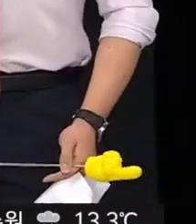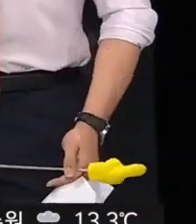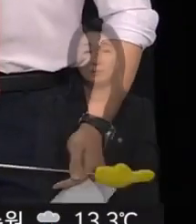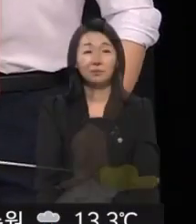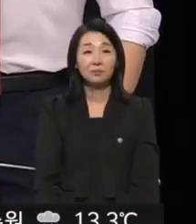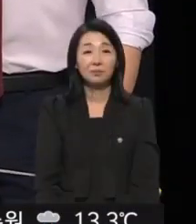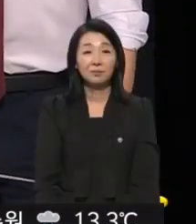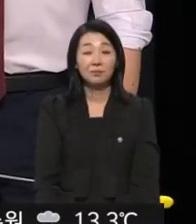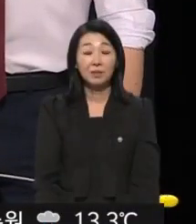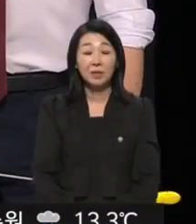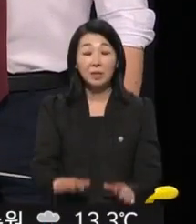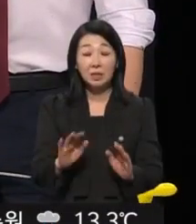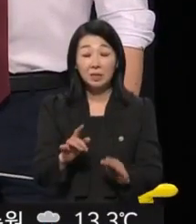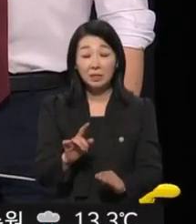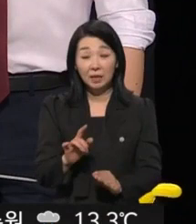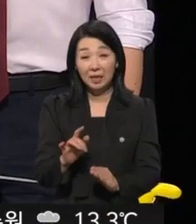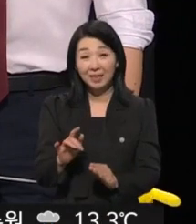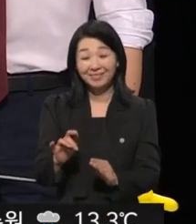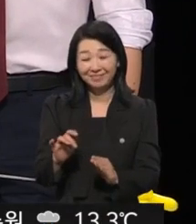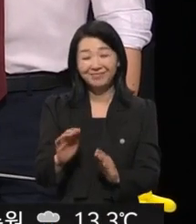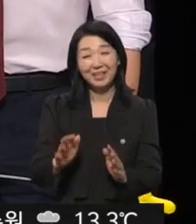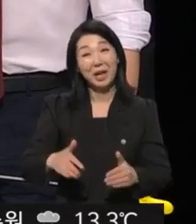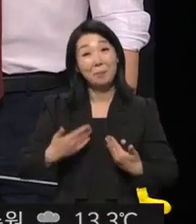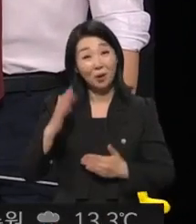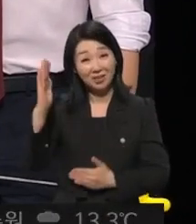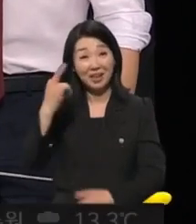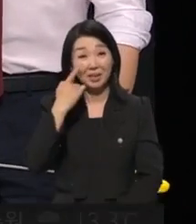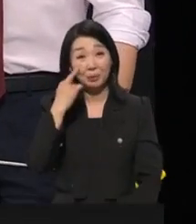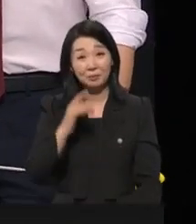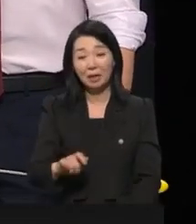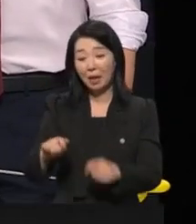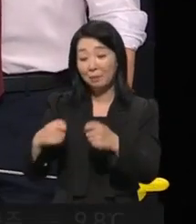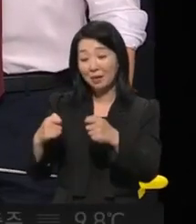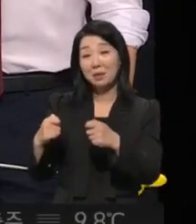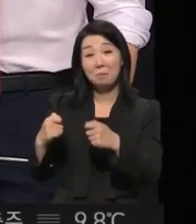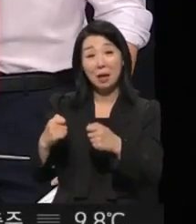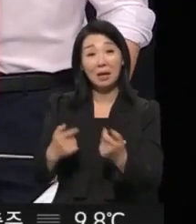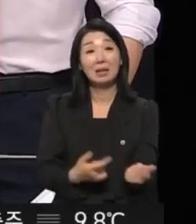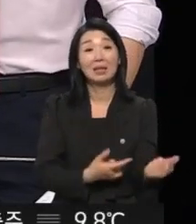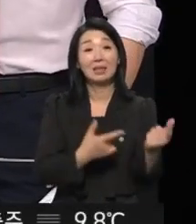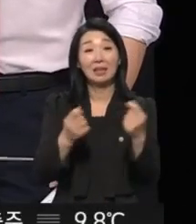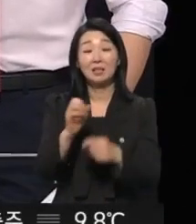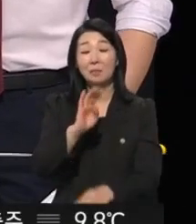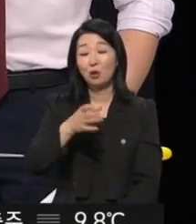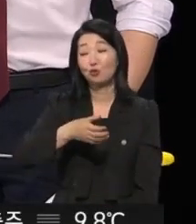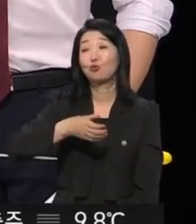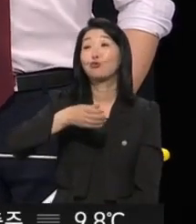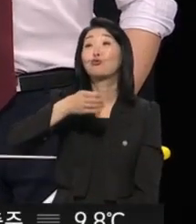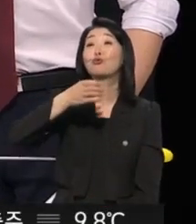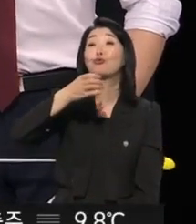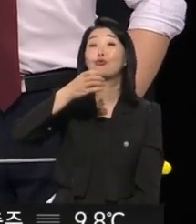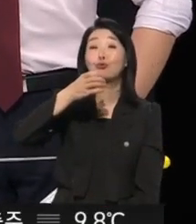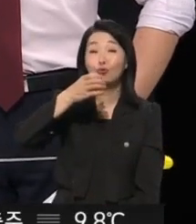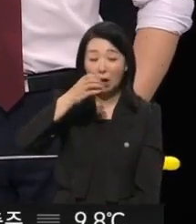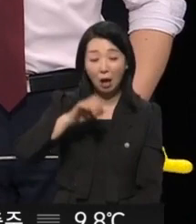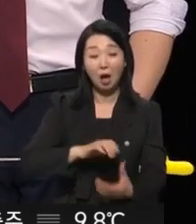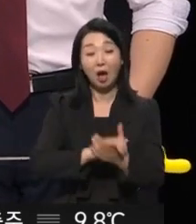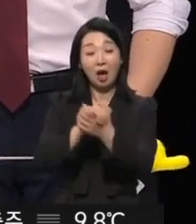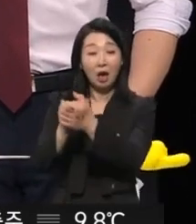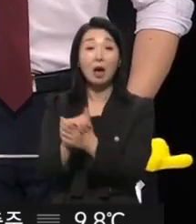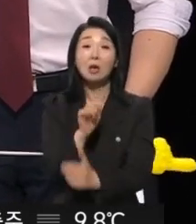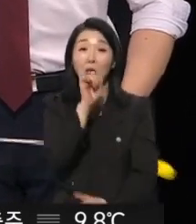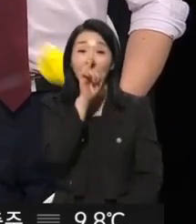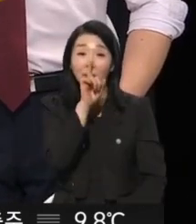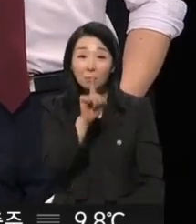이제 비교적 가벼운 얘기로 넘어가 볼까요? 이 만찬은 다 같이 맥주를 마시면서 화기애애하게 진행됐다고